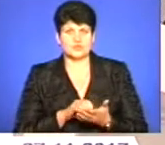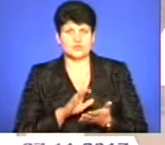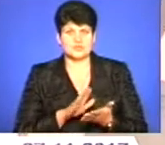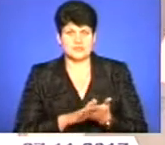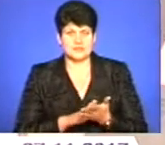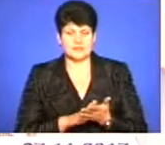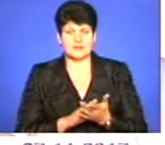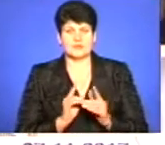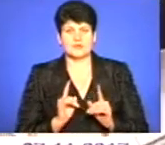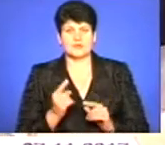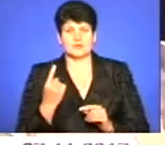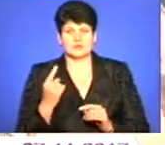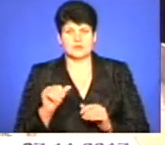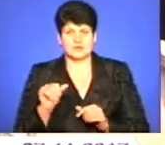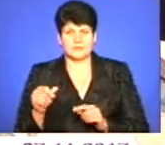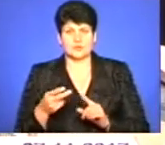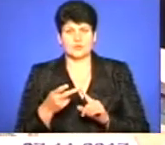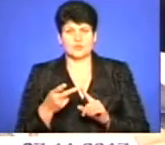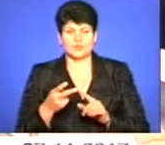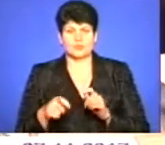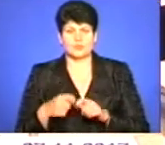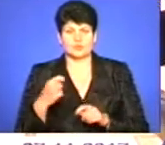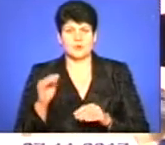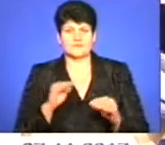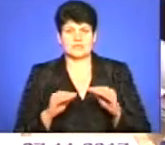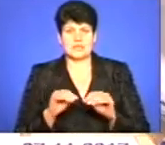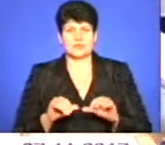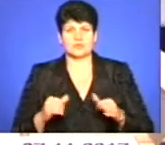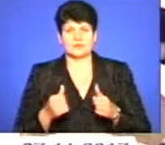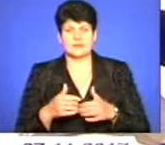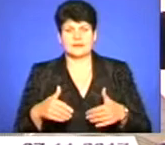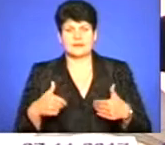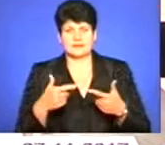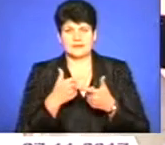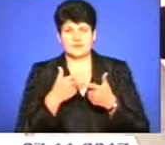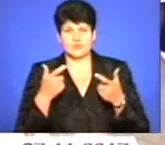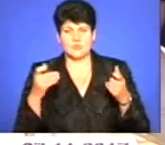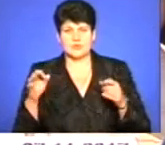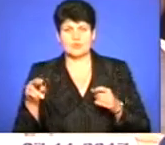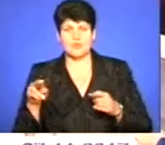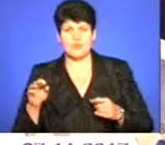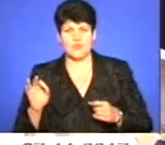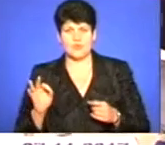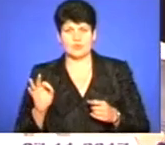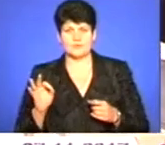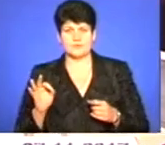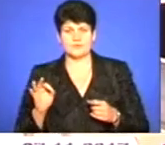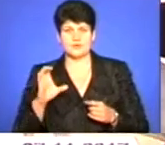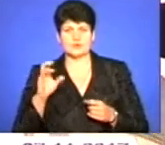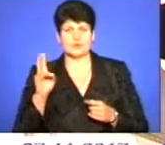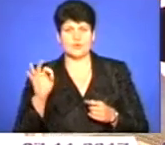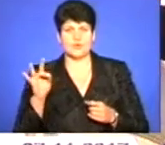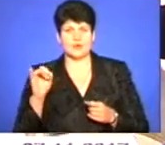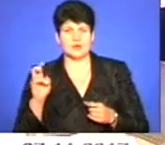тільки одна. Друге порушення – по складу комісії ми надали інформацію по Скораку